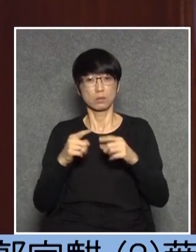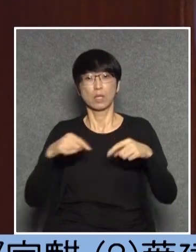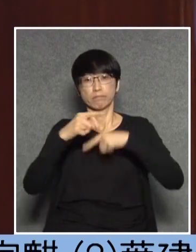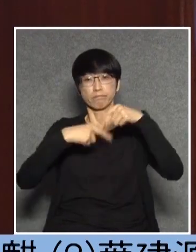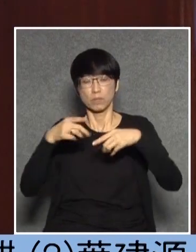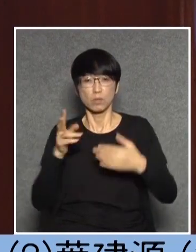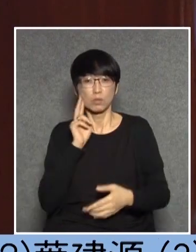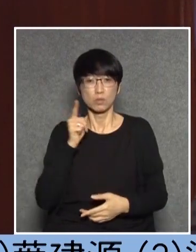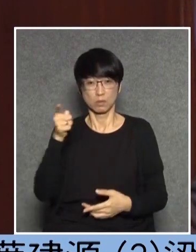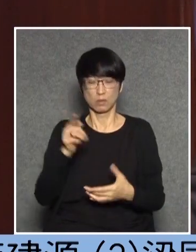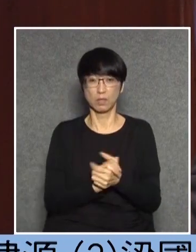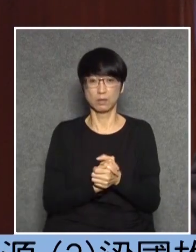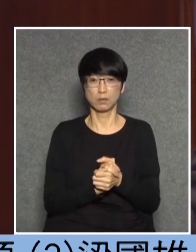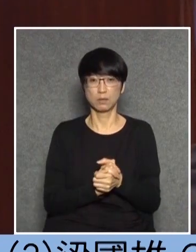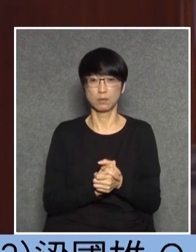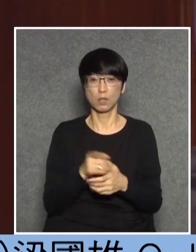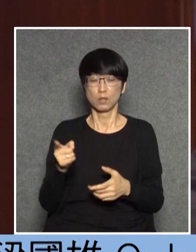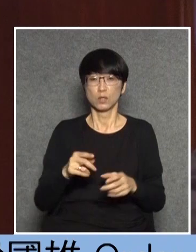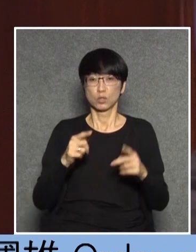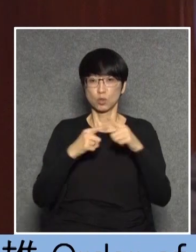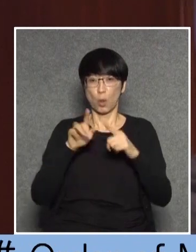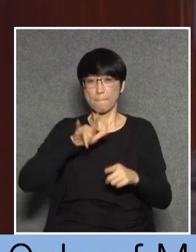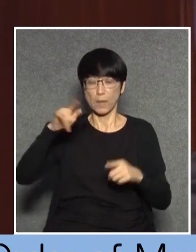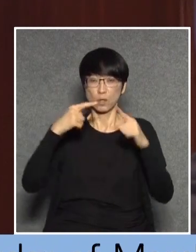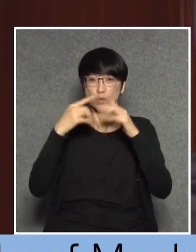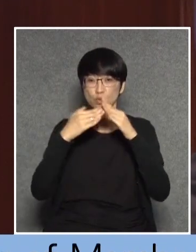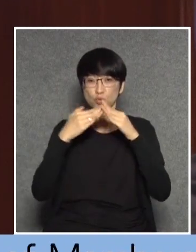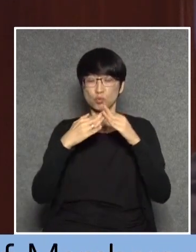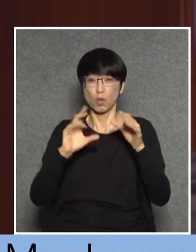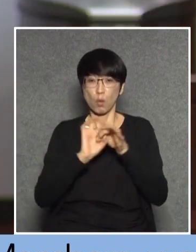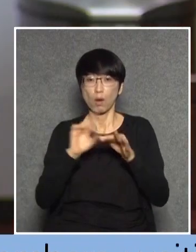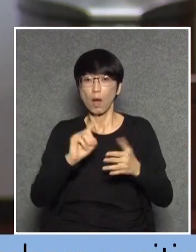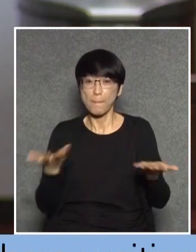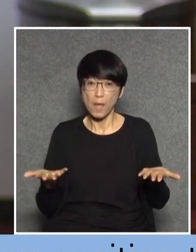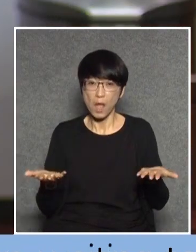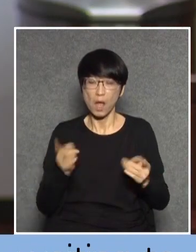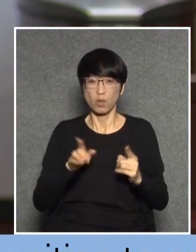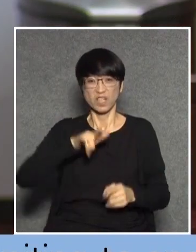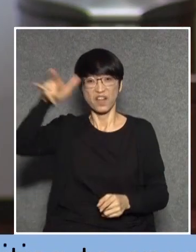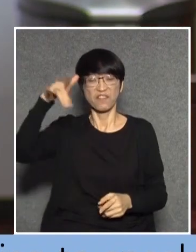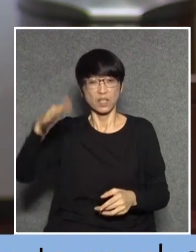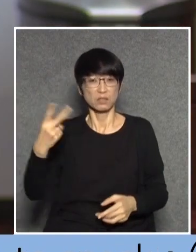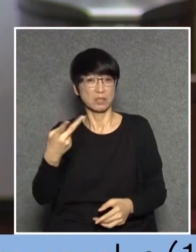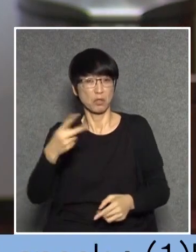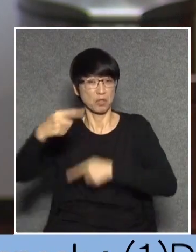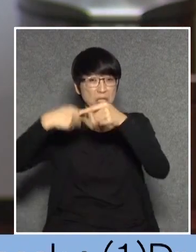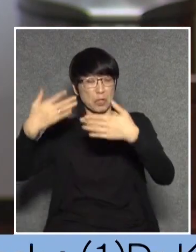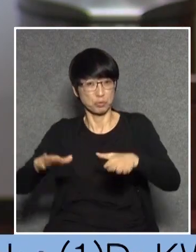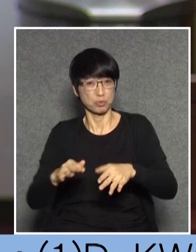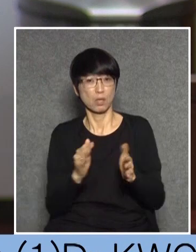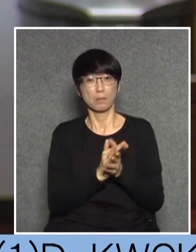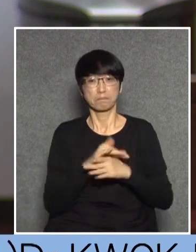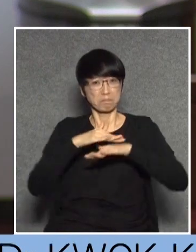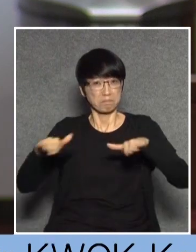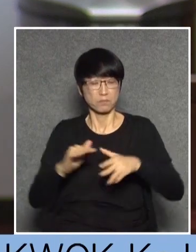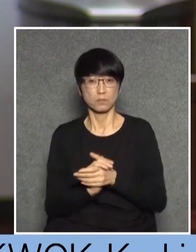謀論出發。 議員，你而家講嘅同民航處有咩關係？ 而家講民航處長嘅主要職能咧，就係執行民航條例，包括